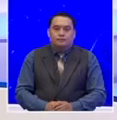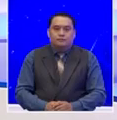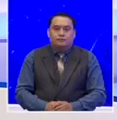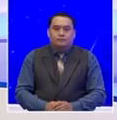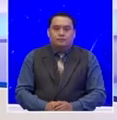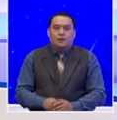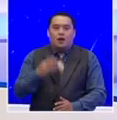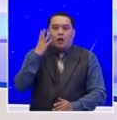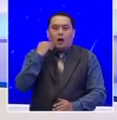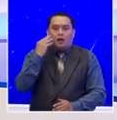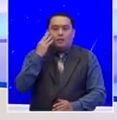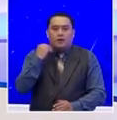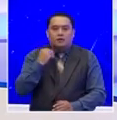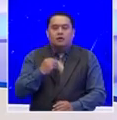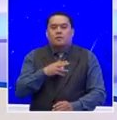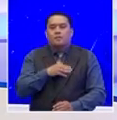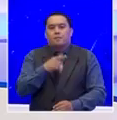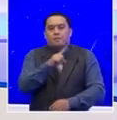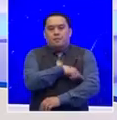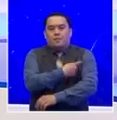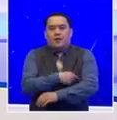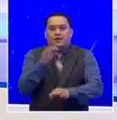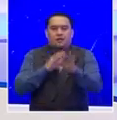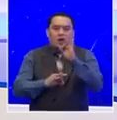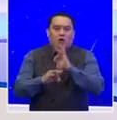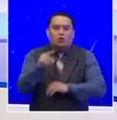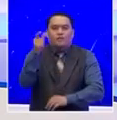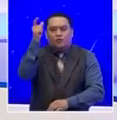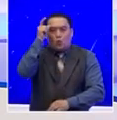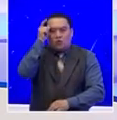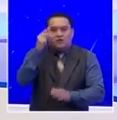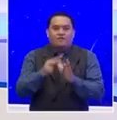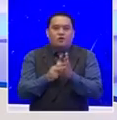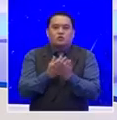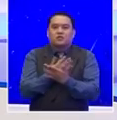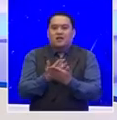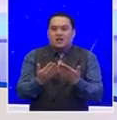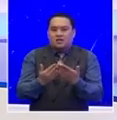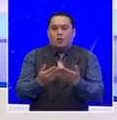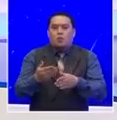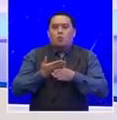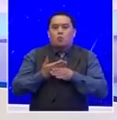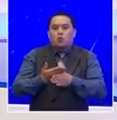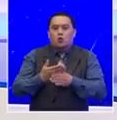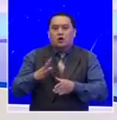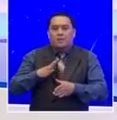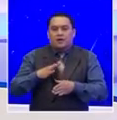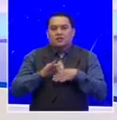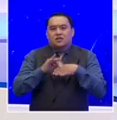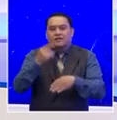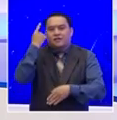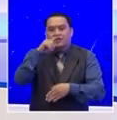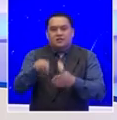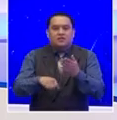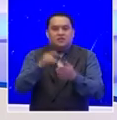В Алматы прибыло почти полтонны медикаментов из Турции. Всего 8 наименований. Этот гуманитарный груз был доставлен по